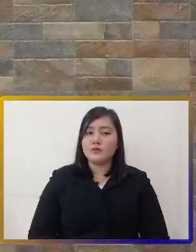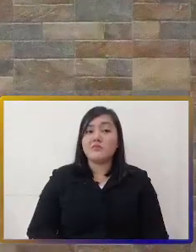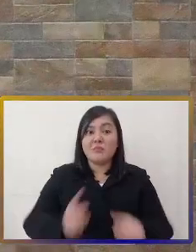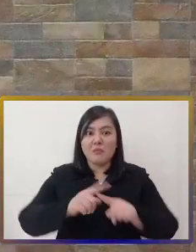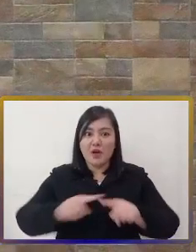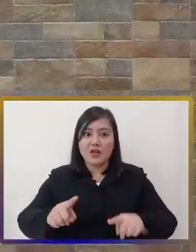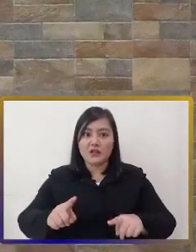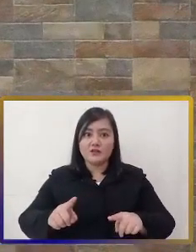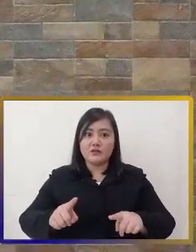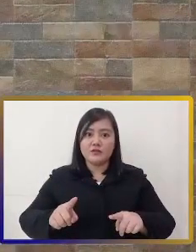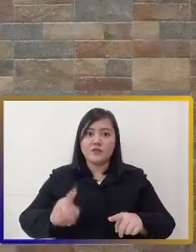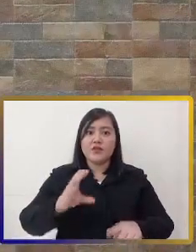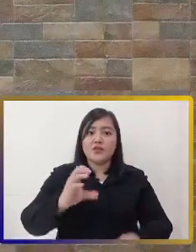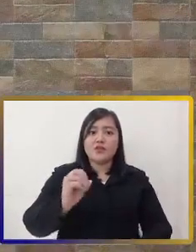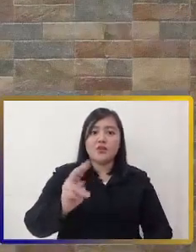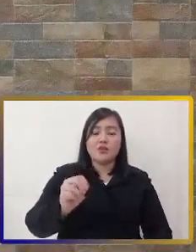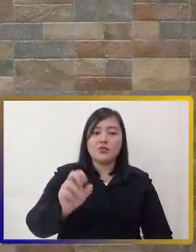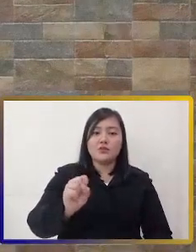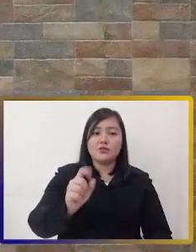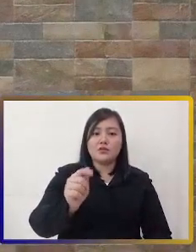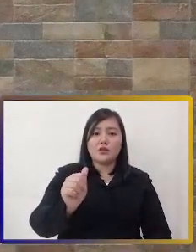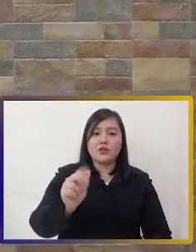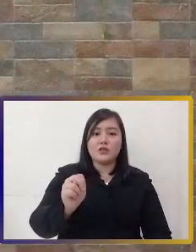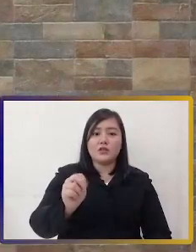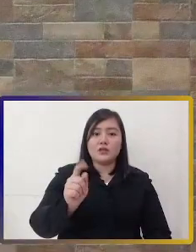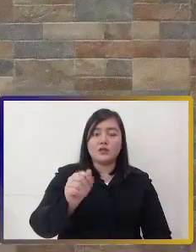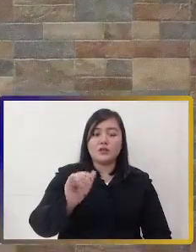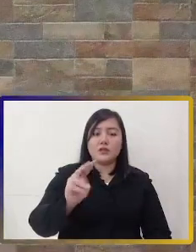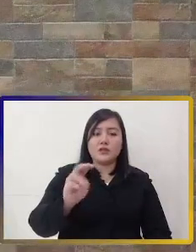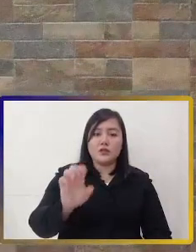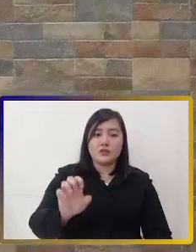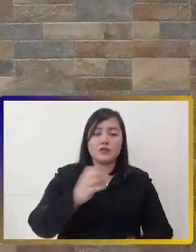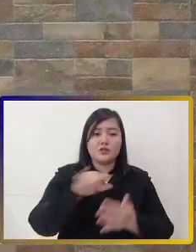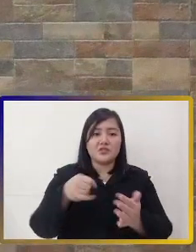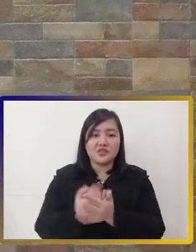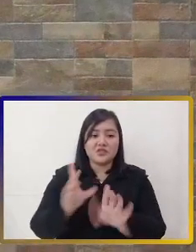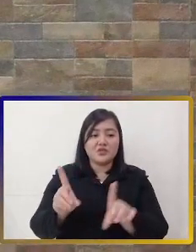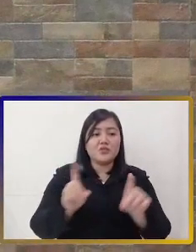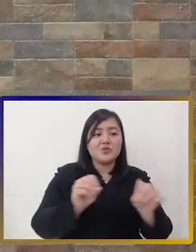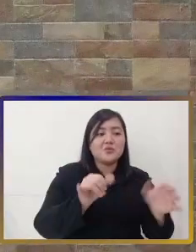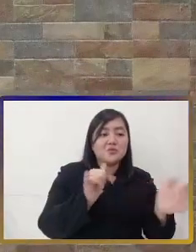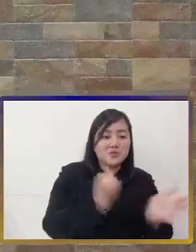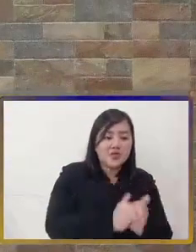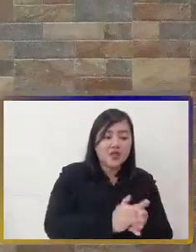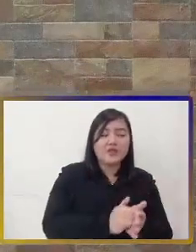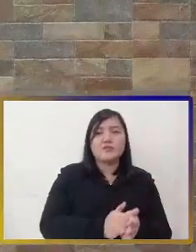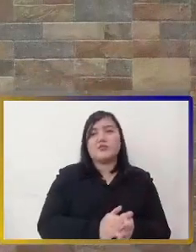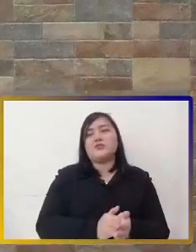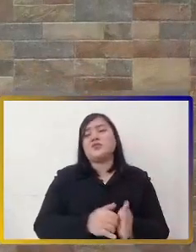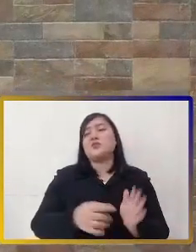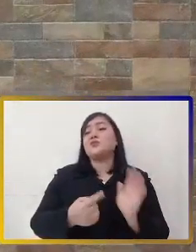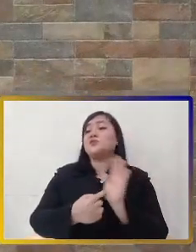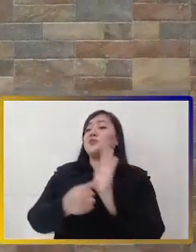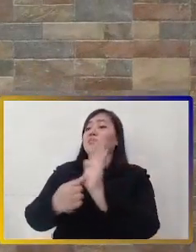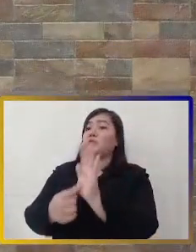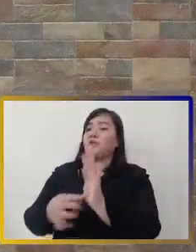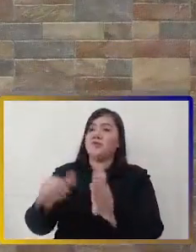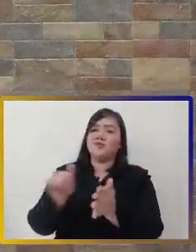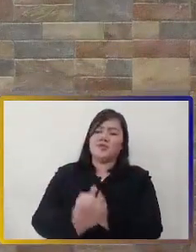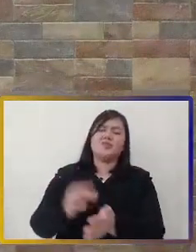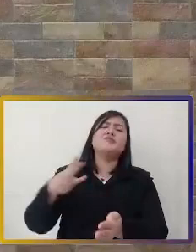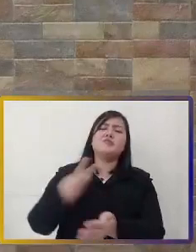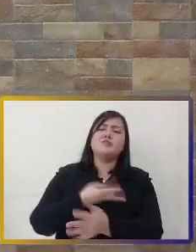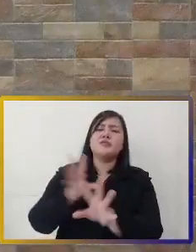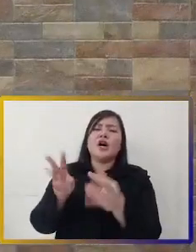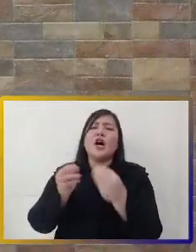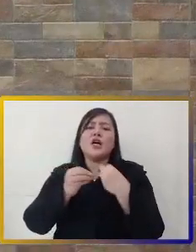Christianity. You see? Akalain nyo, para mapakita ulit, matindi. Now, ito mga kapatid, paano ngayon pumasok? Eh, bakit nakalagay doon?